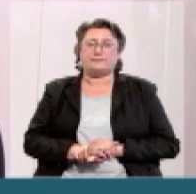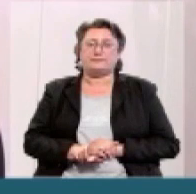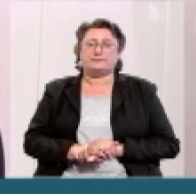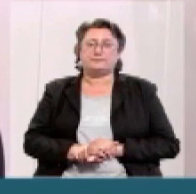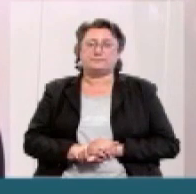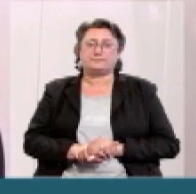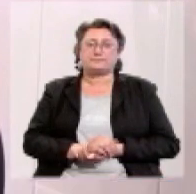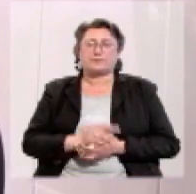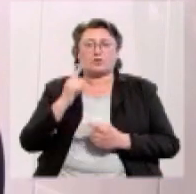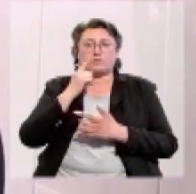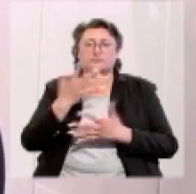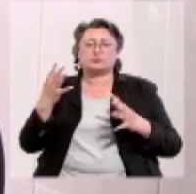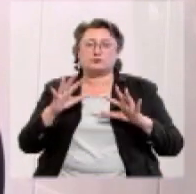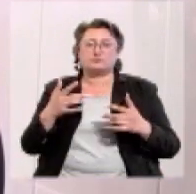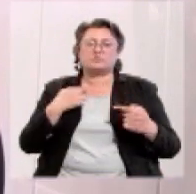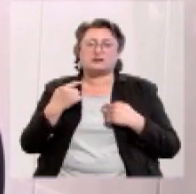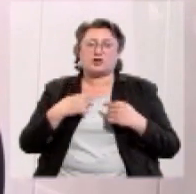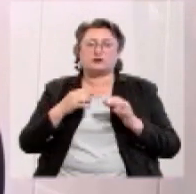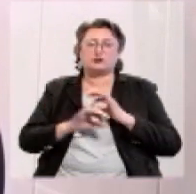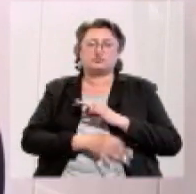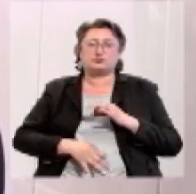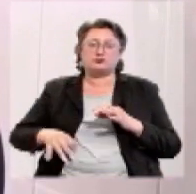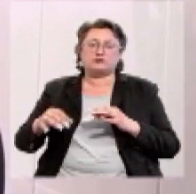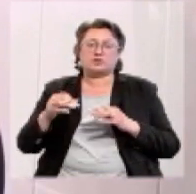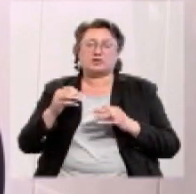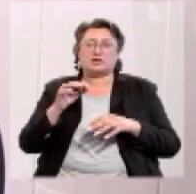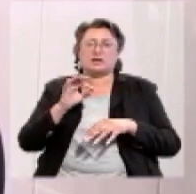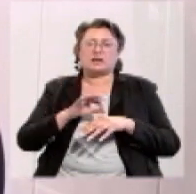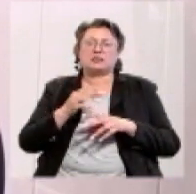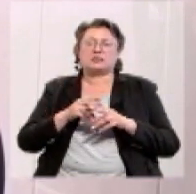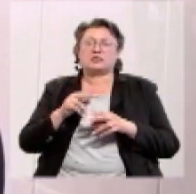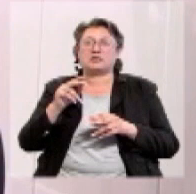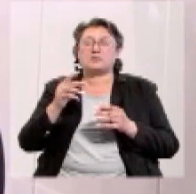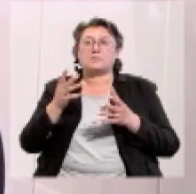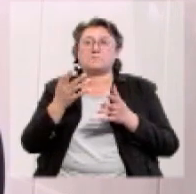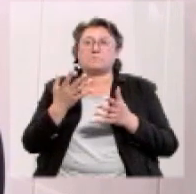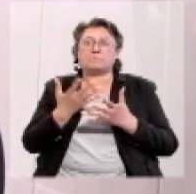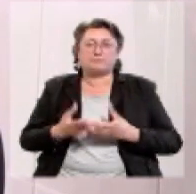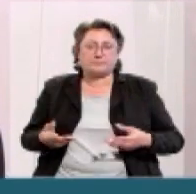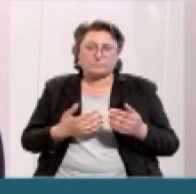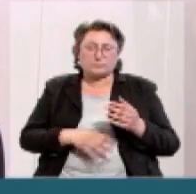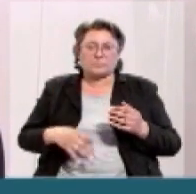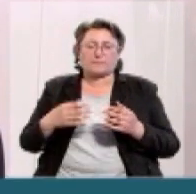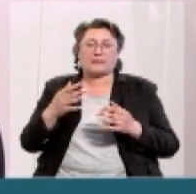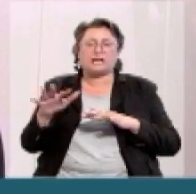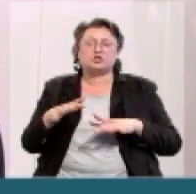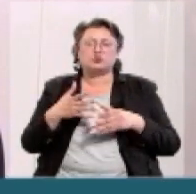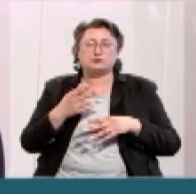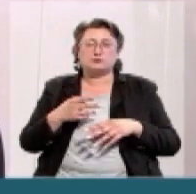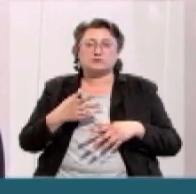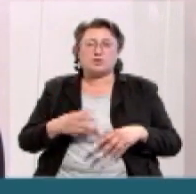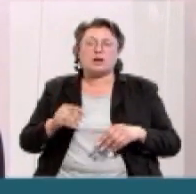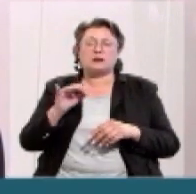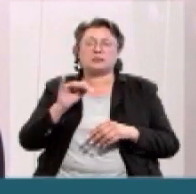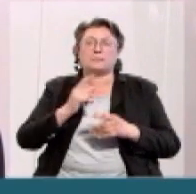Көп жағдайда дизентерия, сальмонеллез, эшерихиоз секілді ішек инфекцияларымен ауырады. Мұның белгілері ретінде дене